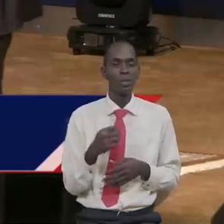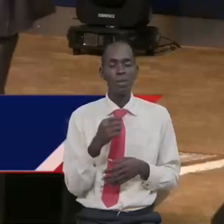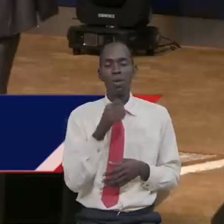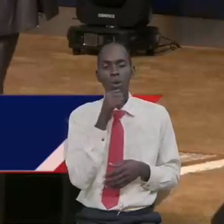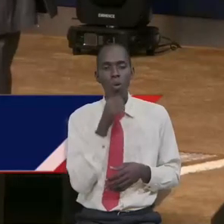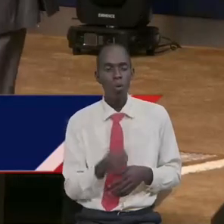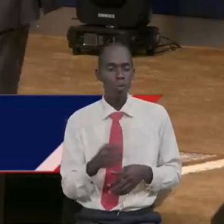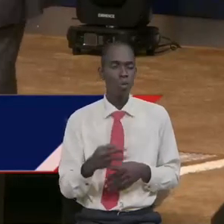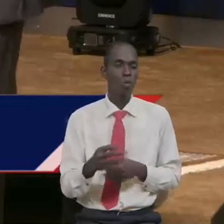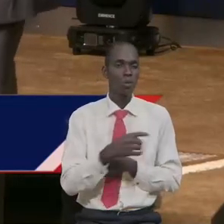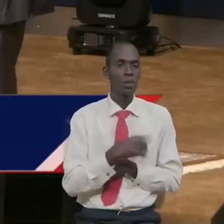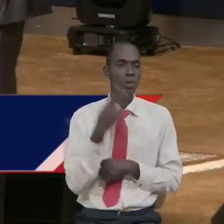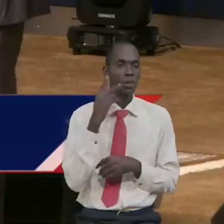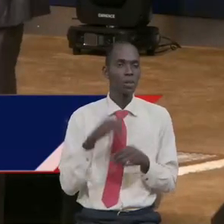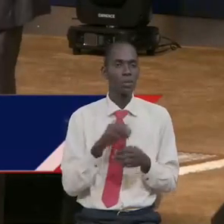jours. 14.